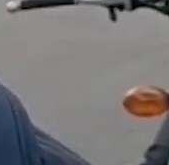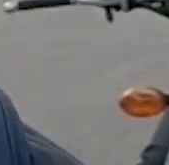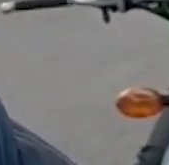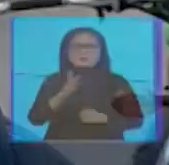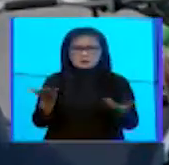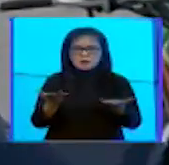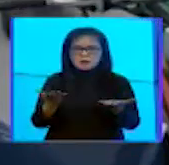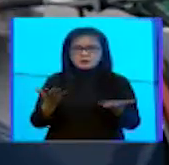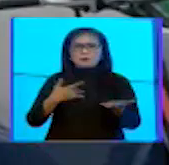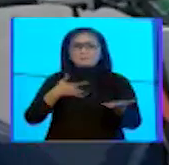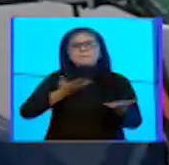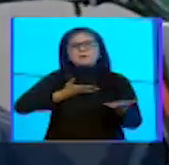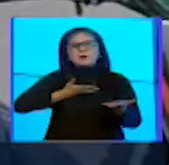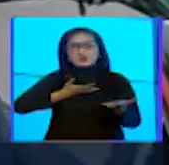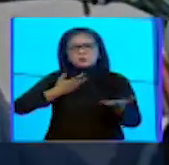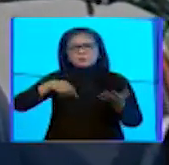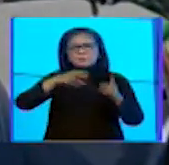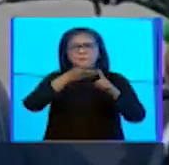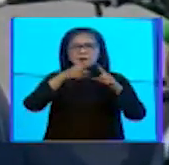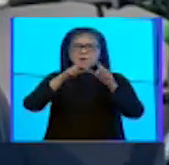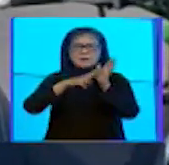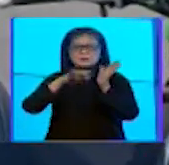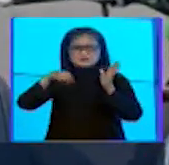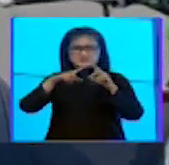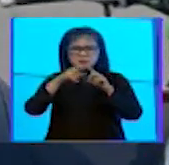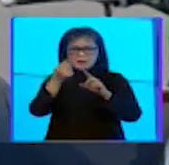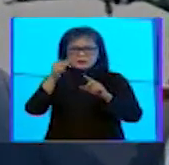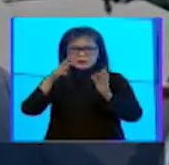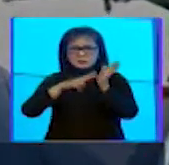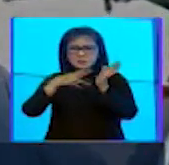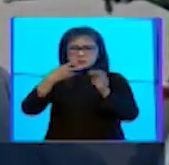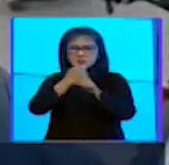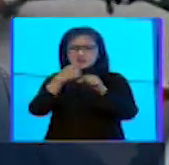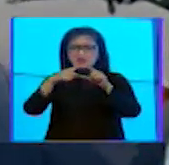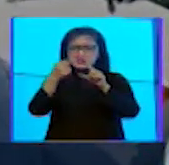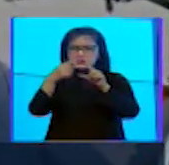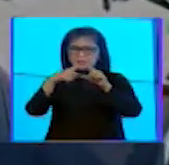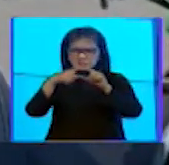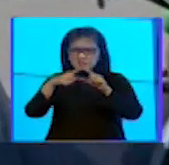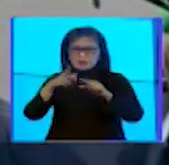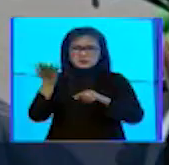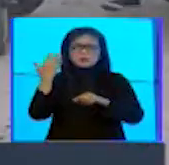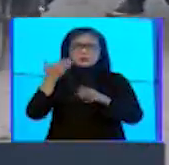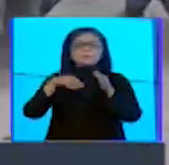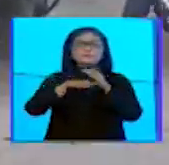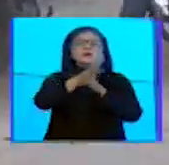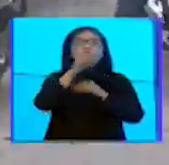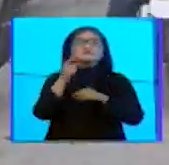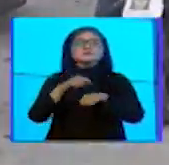Cikarang. Dari Cikarang jam berapa? Sekarang jam 1. Jam 1 malam.